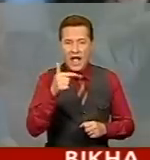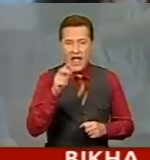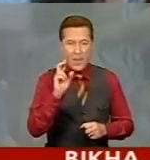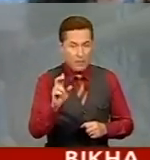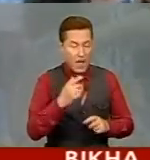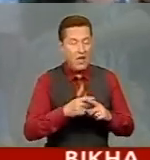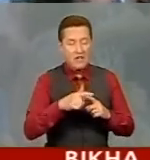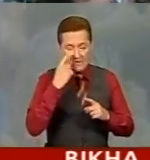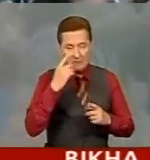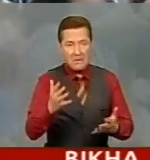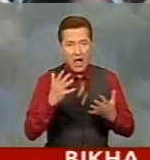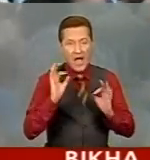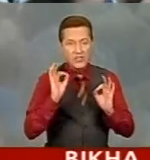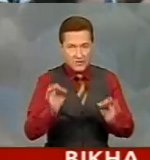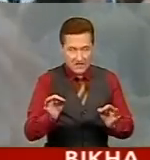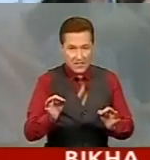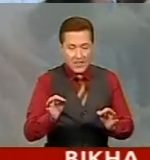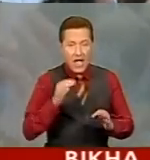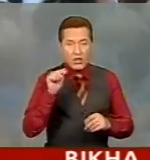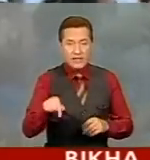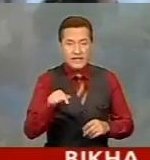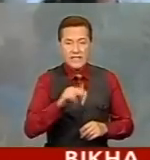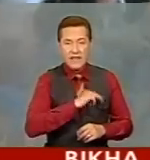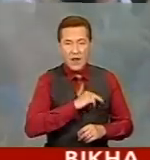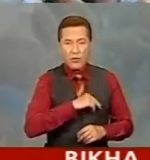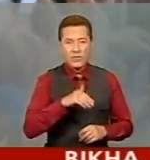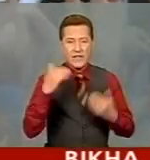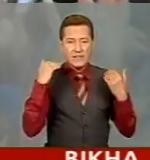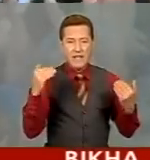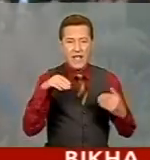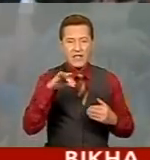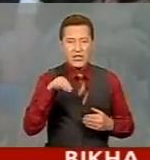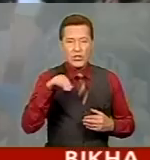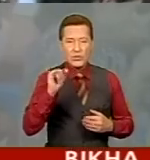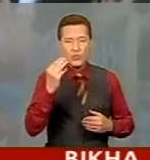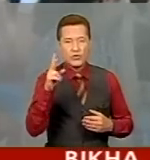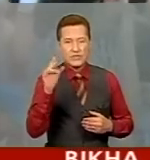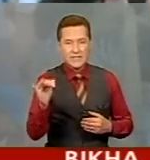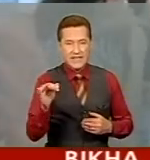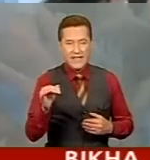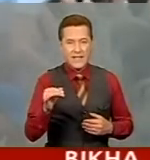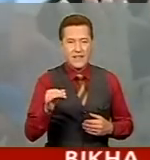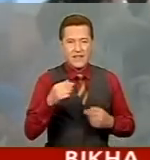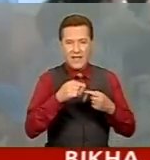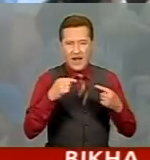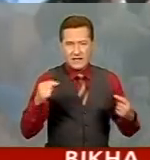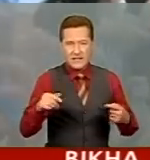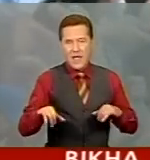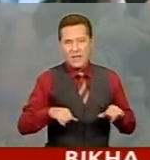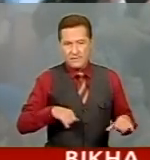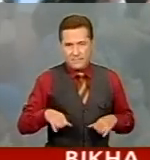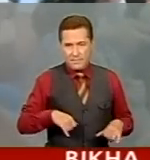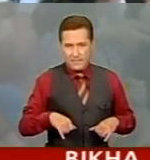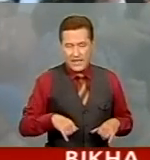это очевидно. Здесь работают титушки, здесь работают ватники, здесь